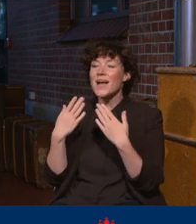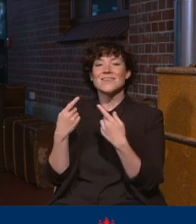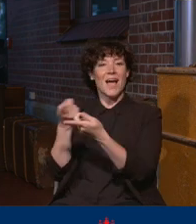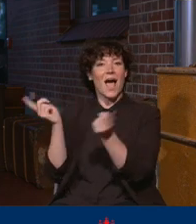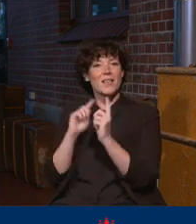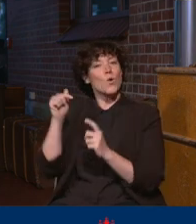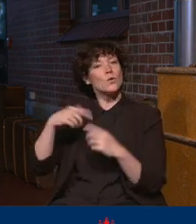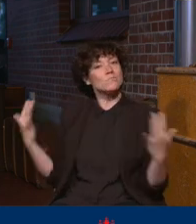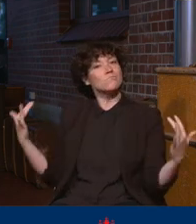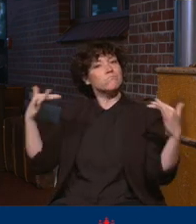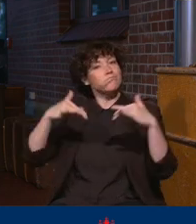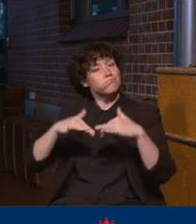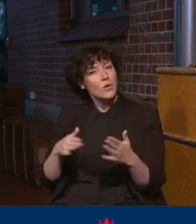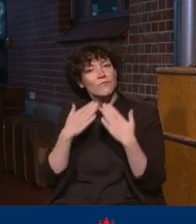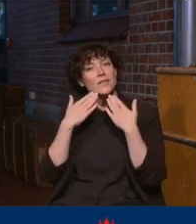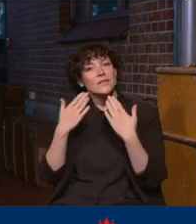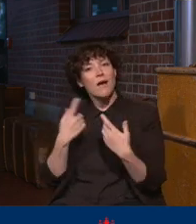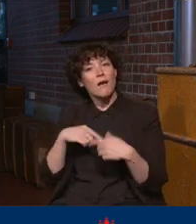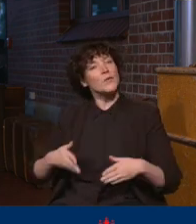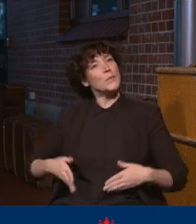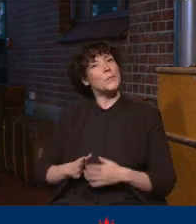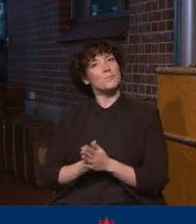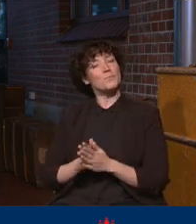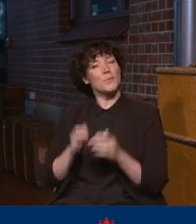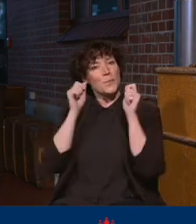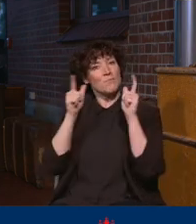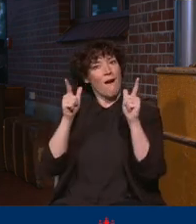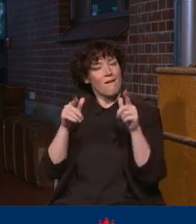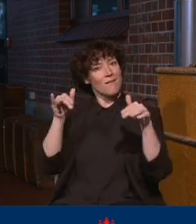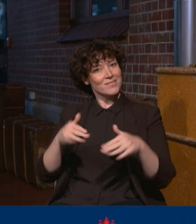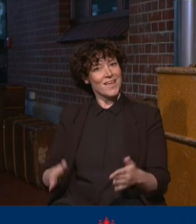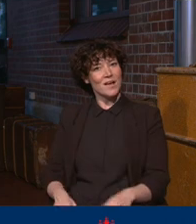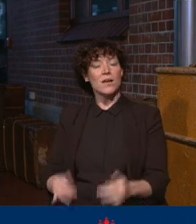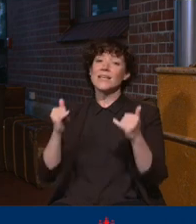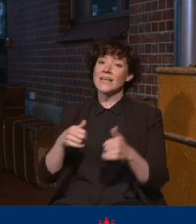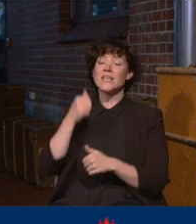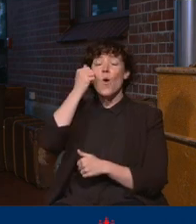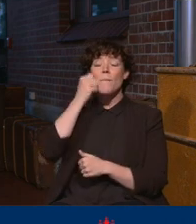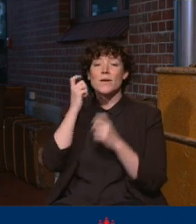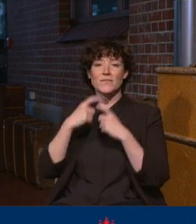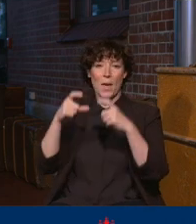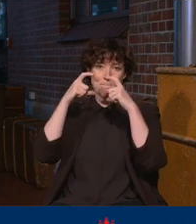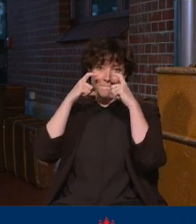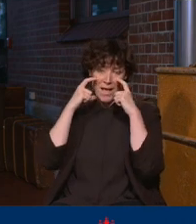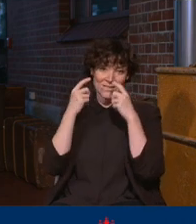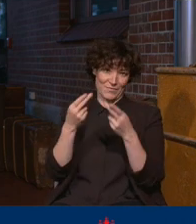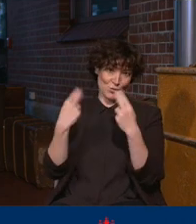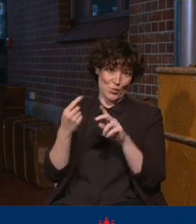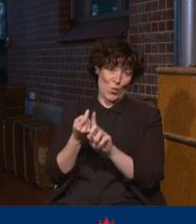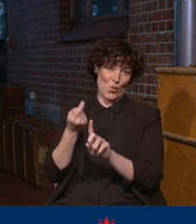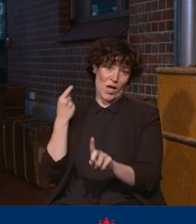waren ich bedanke mich für ihre disziplin wenn sie die jetzt auch walten lassen wenn sie rausgehen spricht die masse auch maske aufsetzen